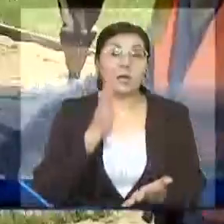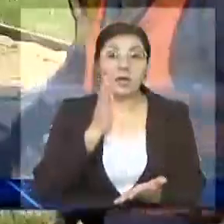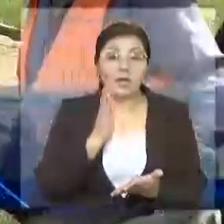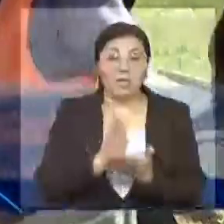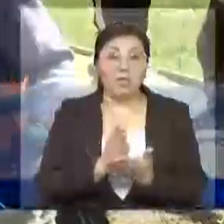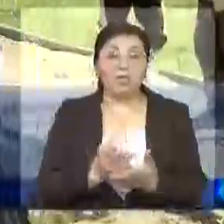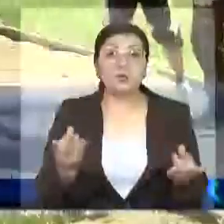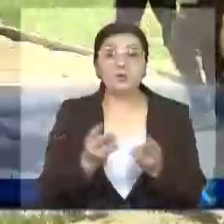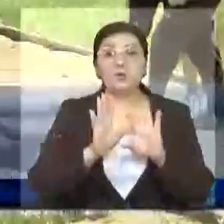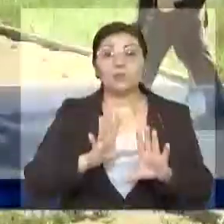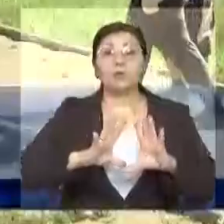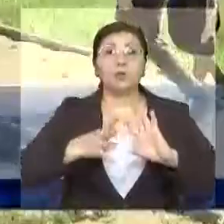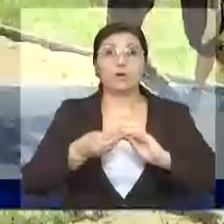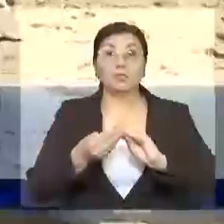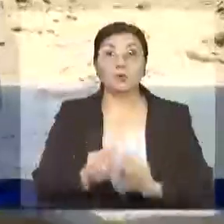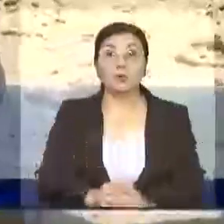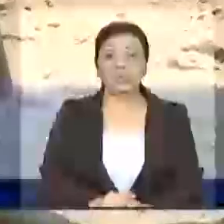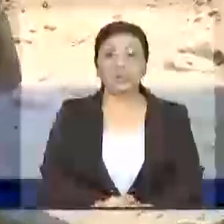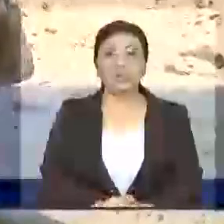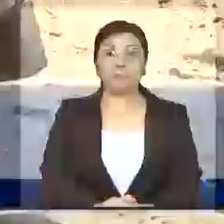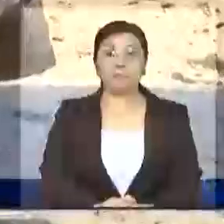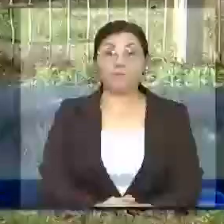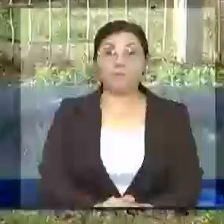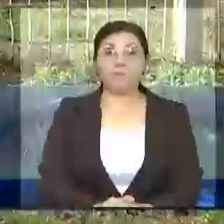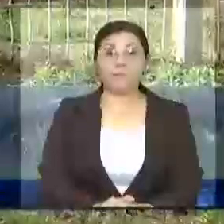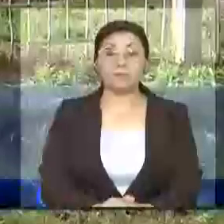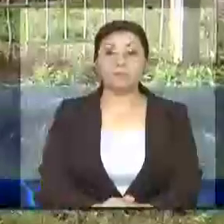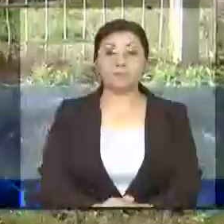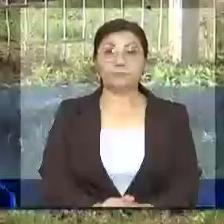результат Владимир Федотов нурболат куанта Самат Калинов телеканал АКБ